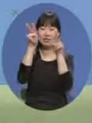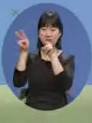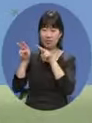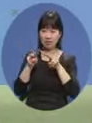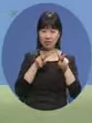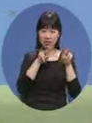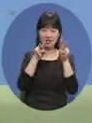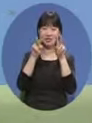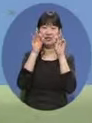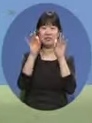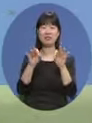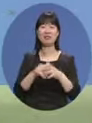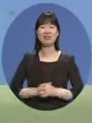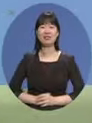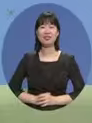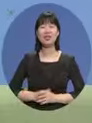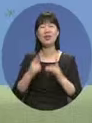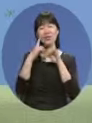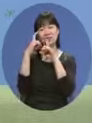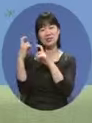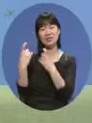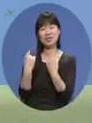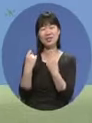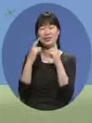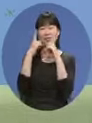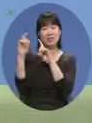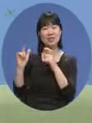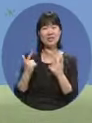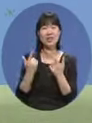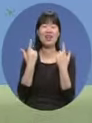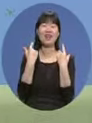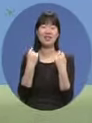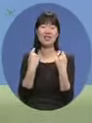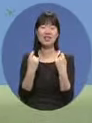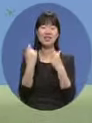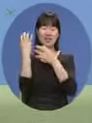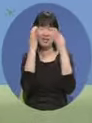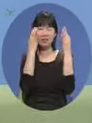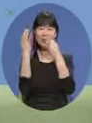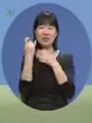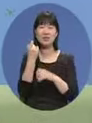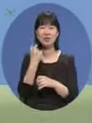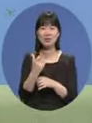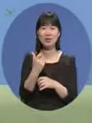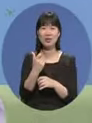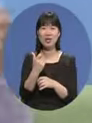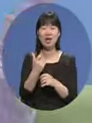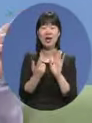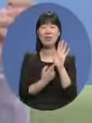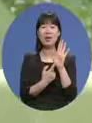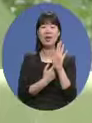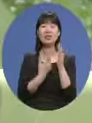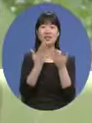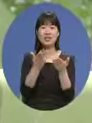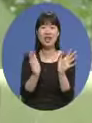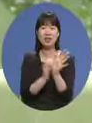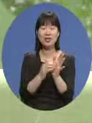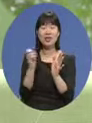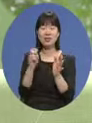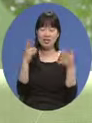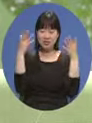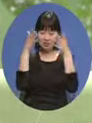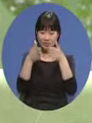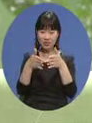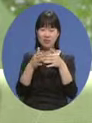쳐다봤습니다. 그러니까 네. 그게 또 유혹거리라니까요. 아, 근데 그게 유혹이 맞아요. 아니라 그렇게 해도 좀 산만한 거를 조금 발산을 하고 다시 집중을.